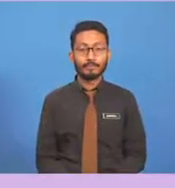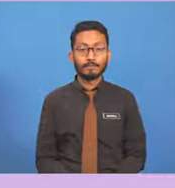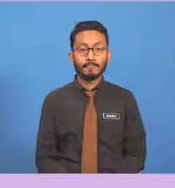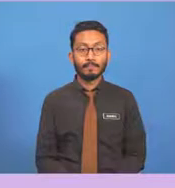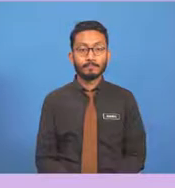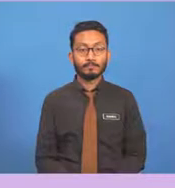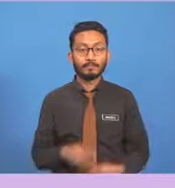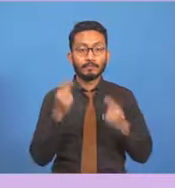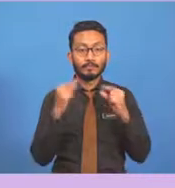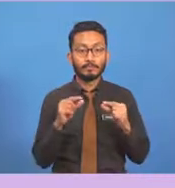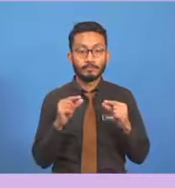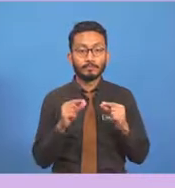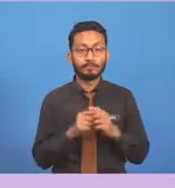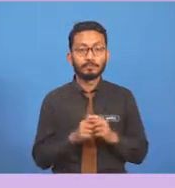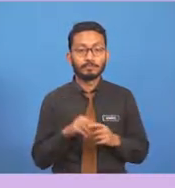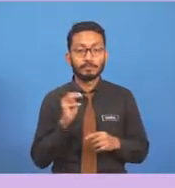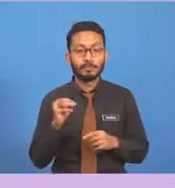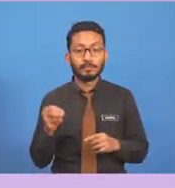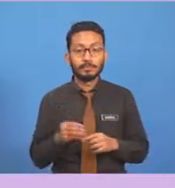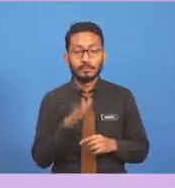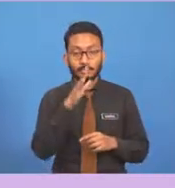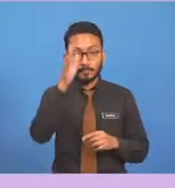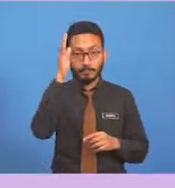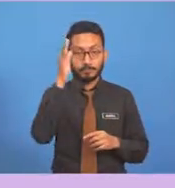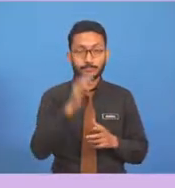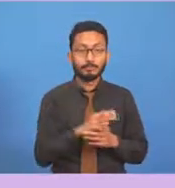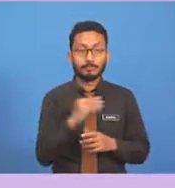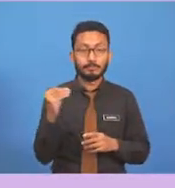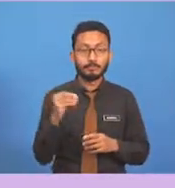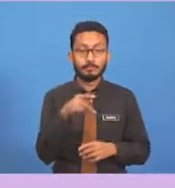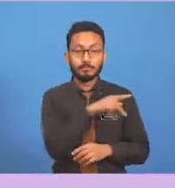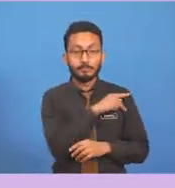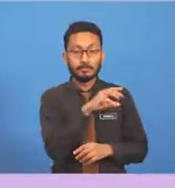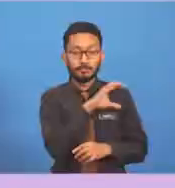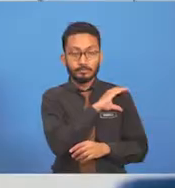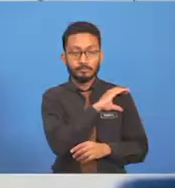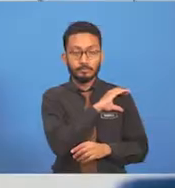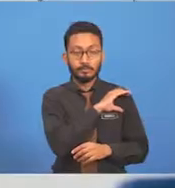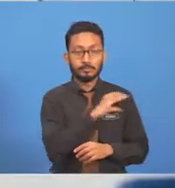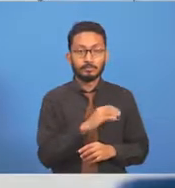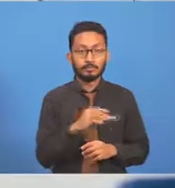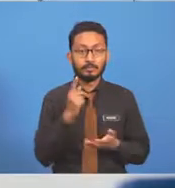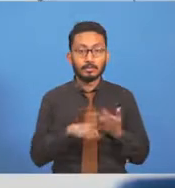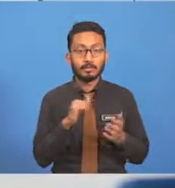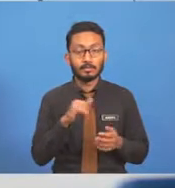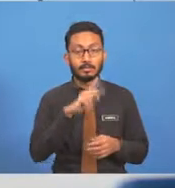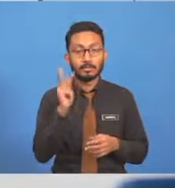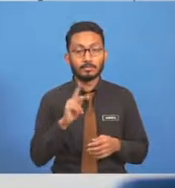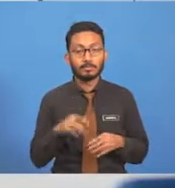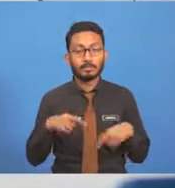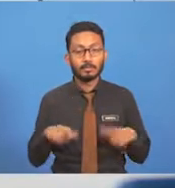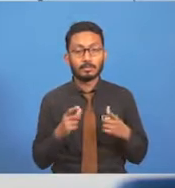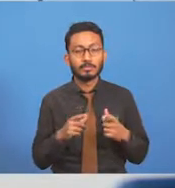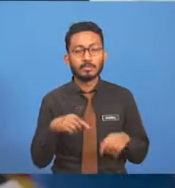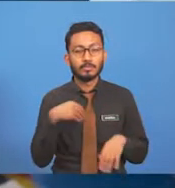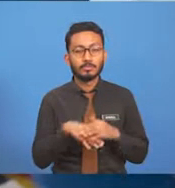murid, ibu bapa dan pegawai polis. Apakah yang dilakukan oleh murid dalam gambar